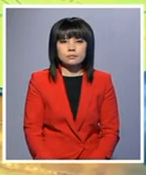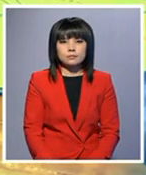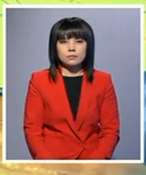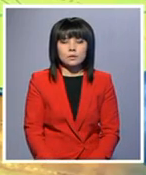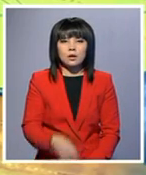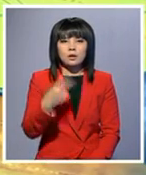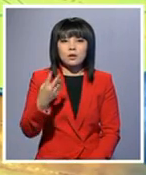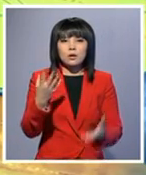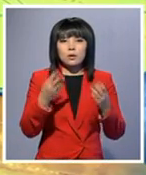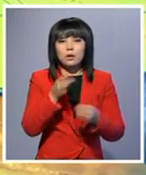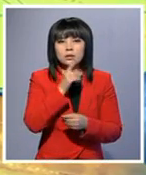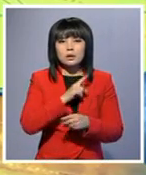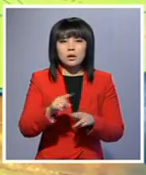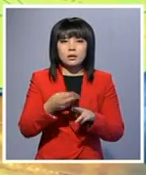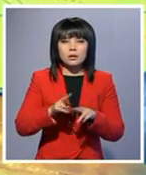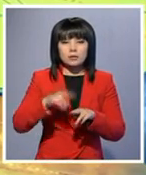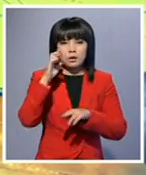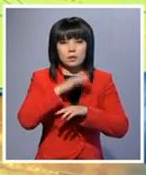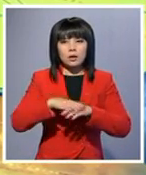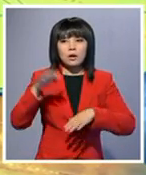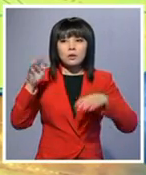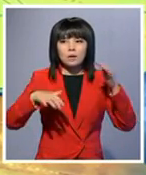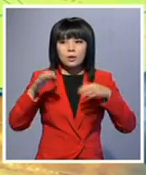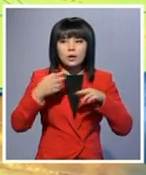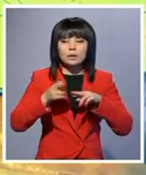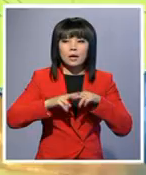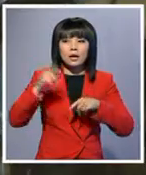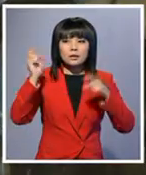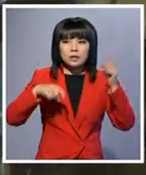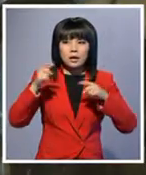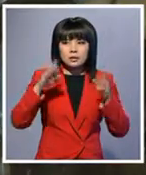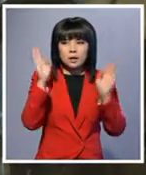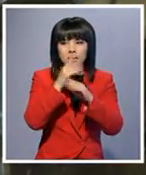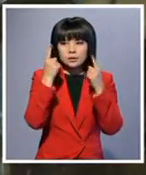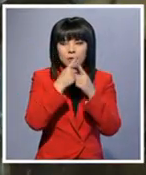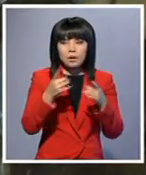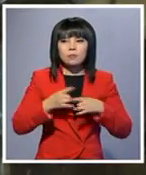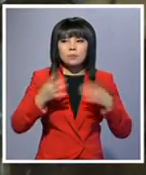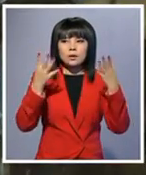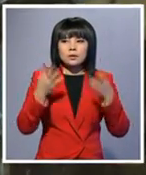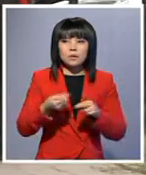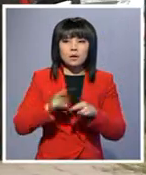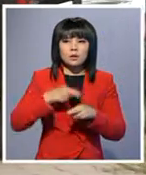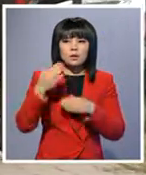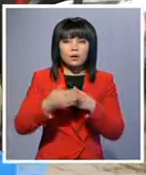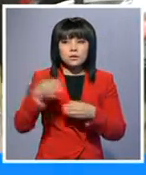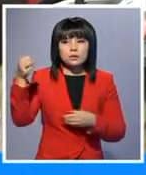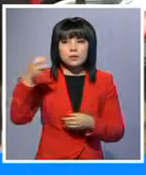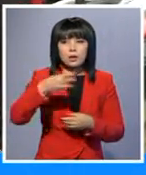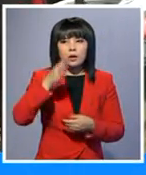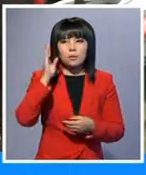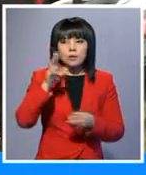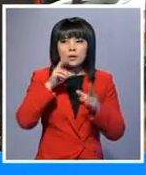Соңғы екі күн бойы еліміздің басым бөлігінде жаңбыр жауып тұр. Бірақ ауа райын болжаушылар мереке күндері бас қалада күн біршама жылынады деп